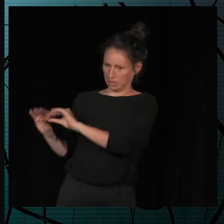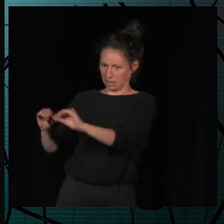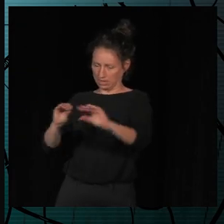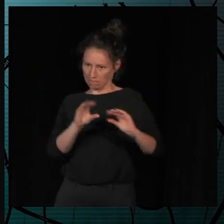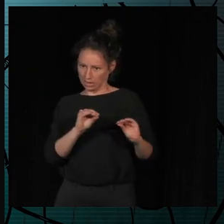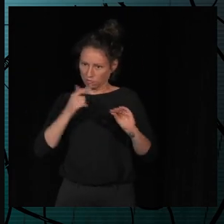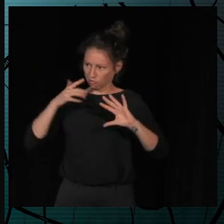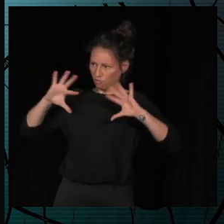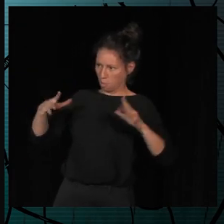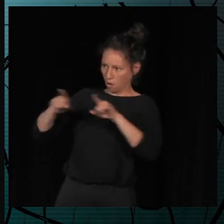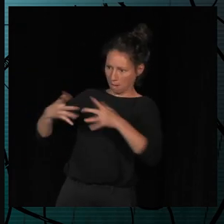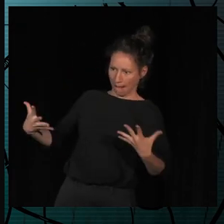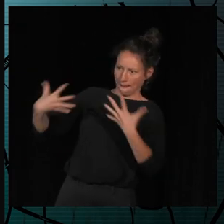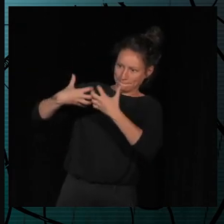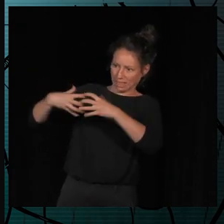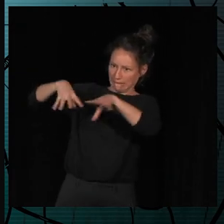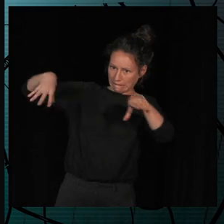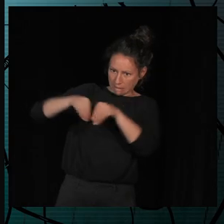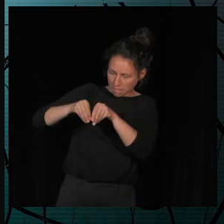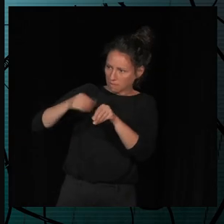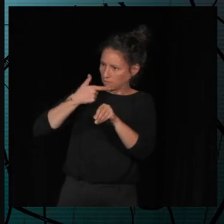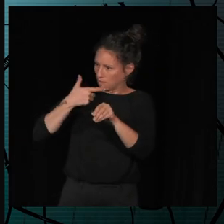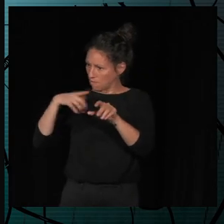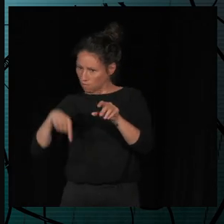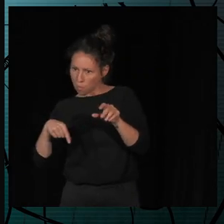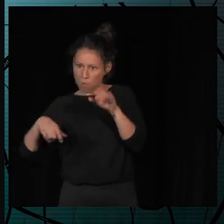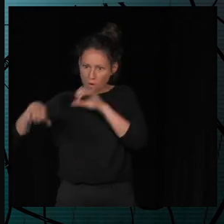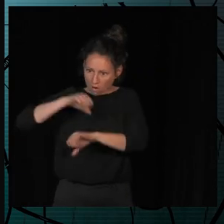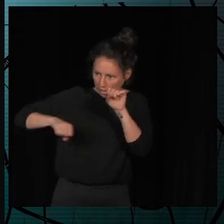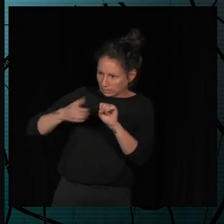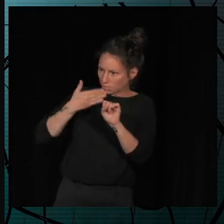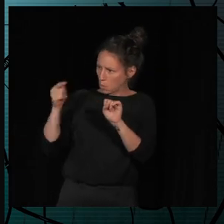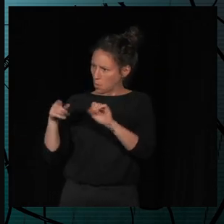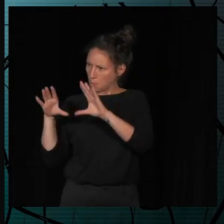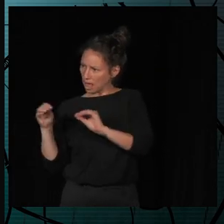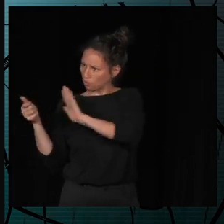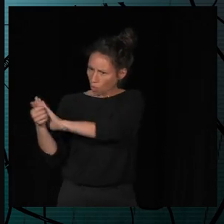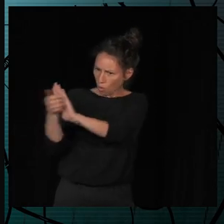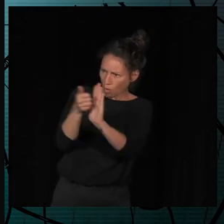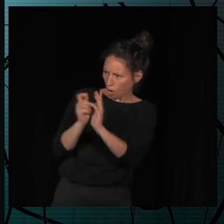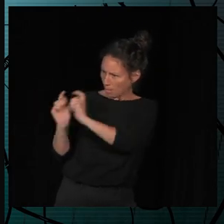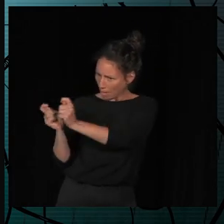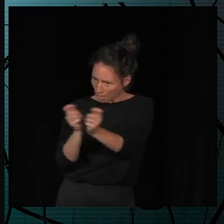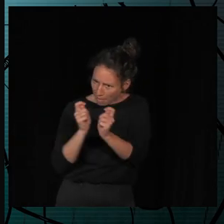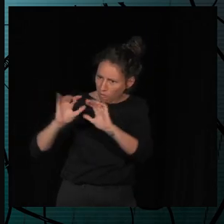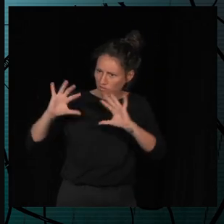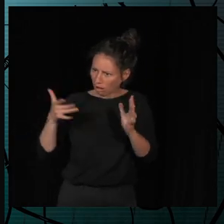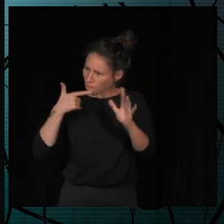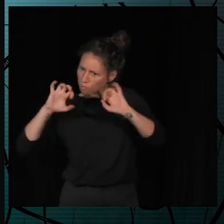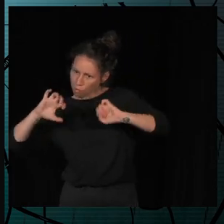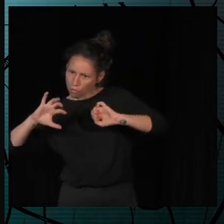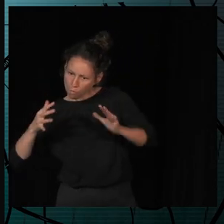sélectionnés que ceux qui ont la meilleure osmose d'entendre dans l'équipe pour justement réussir à structurer tout ça et donc